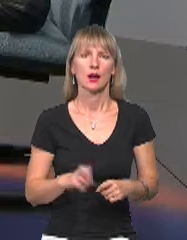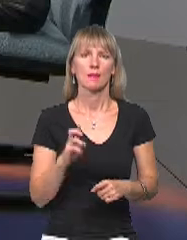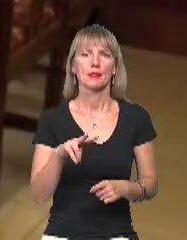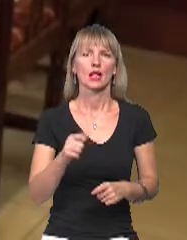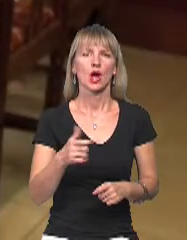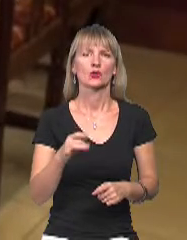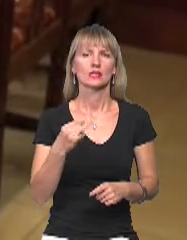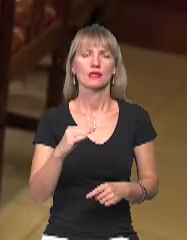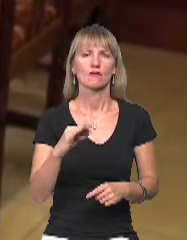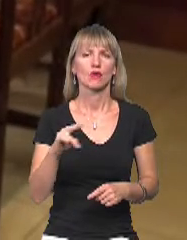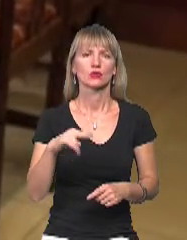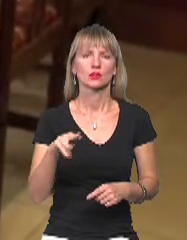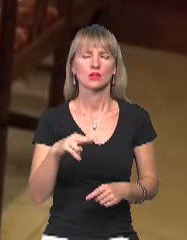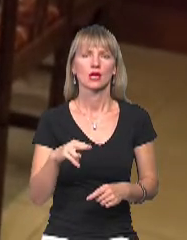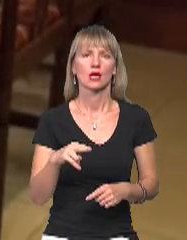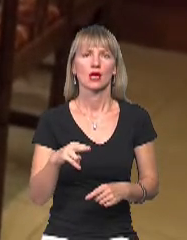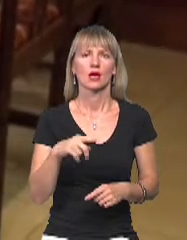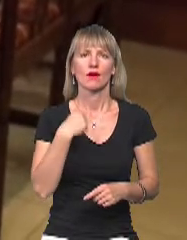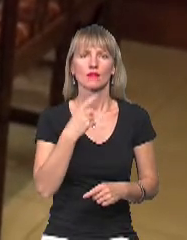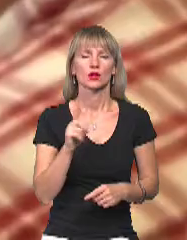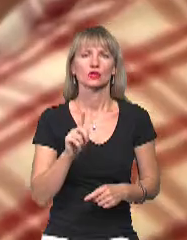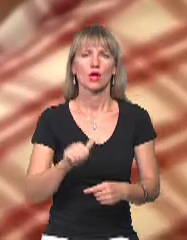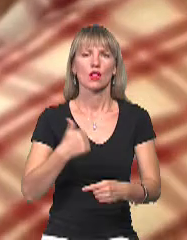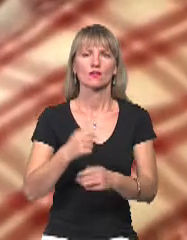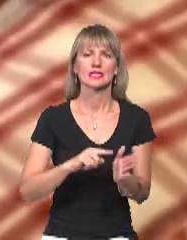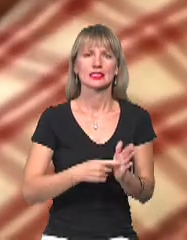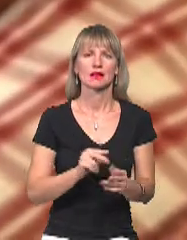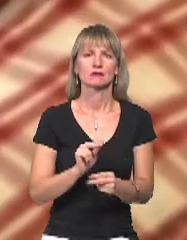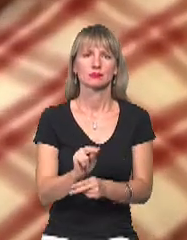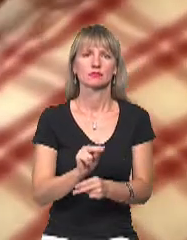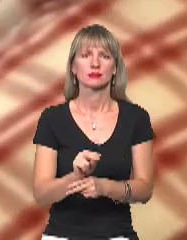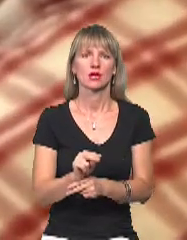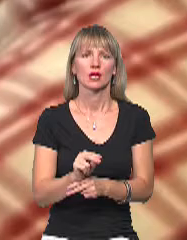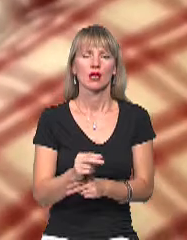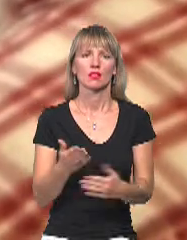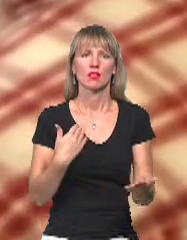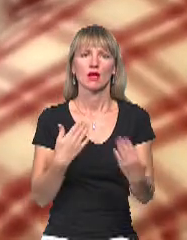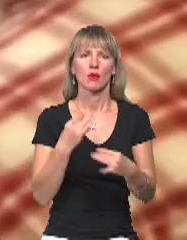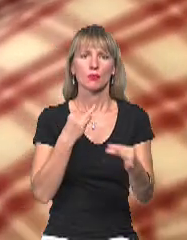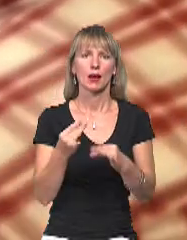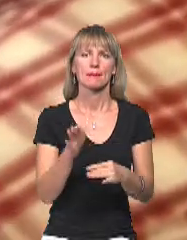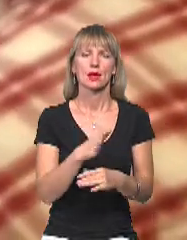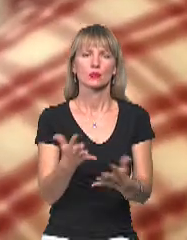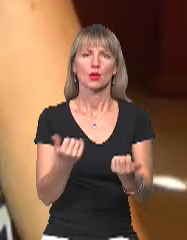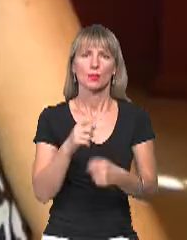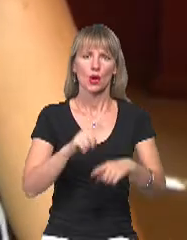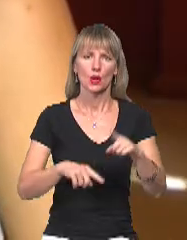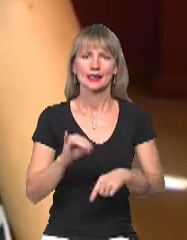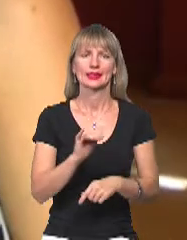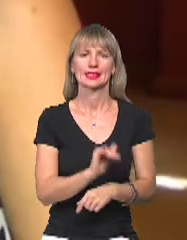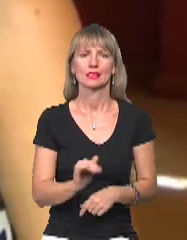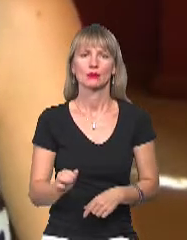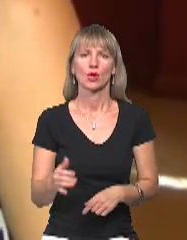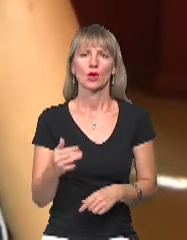«Карітас Запоріжжя» Ніна Кокоєва зазначає, найголовніша мета тренінгу – налагодження комунікації між прийомними батьками та дітьми. У